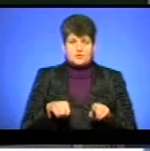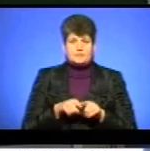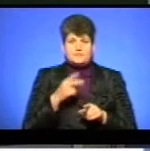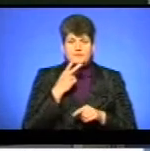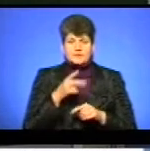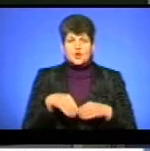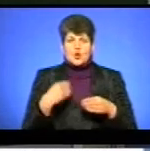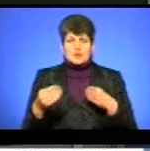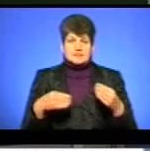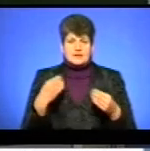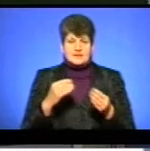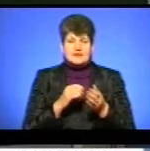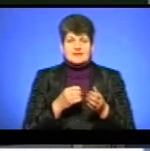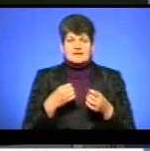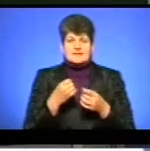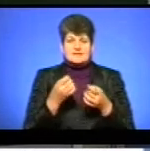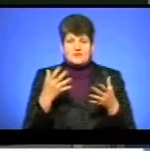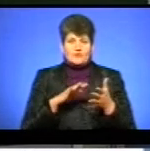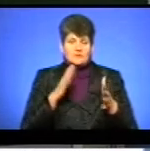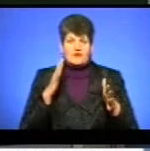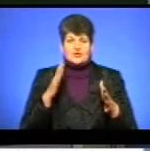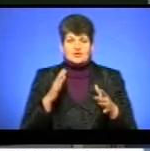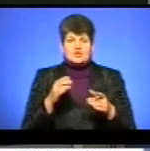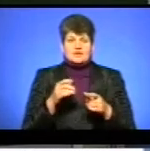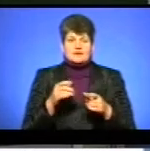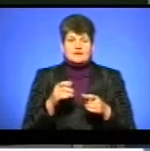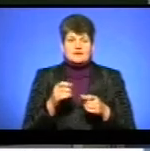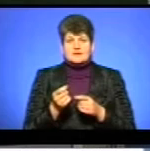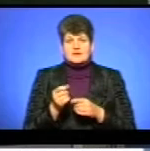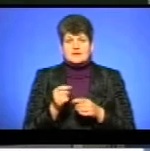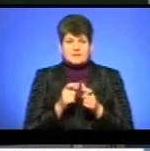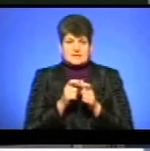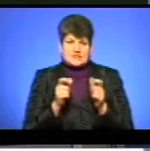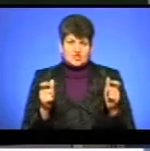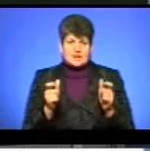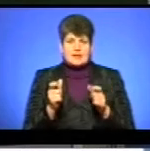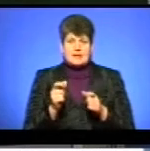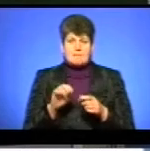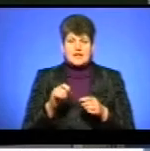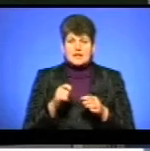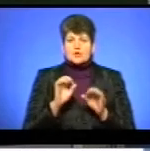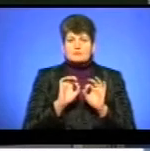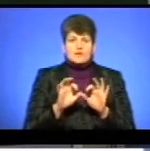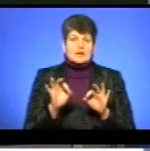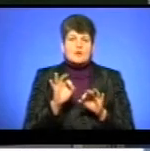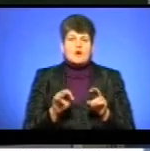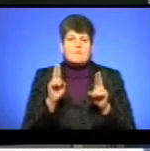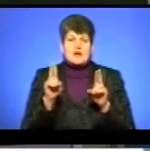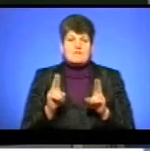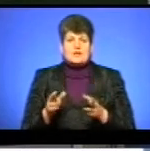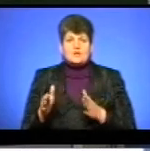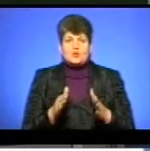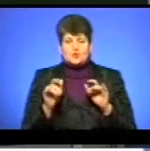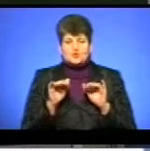роздали дітям світловідбиваючі стрічки і брелоки та розповіли про правила дорожнього руху. До акції долучилися волонтери